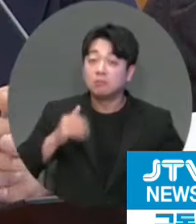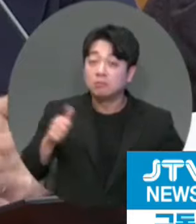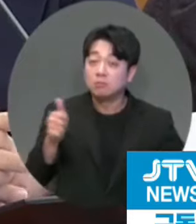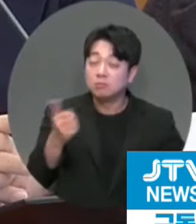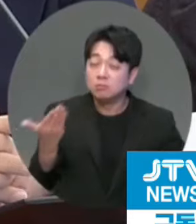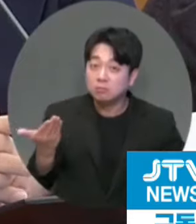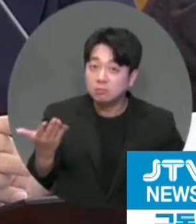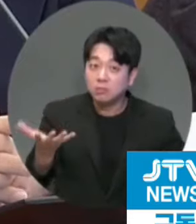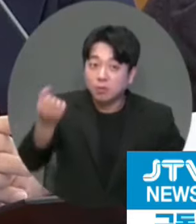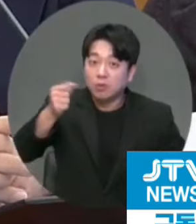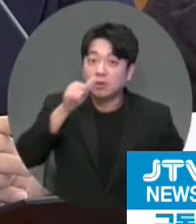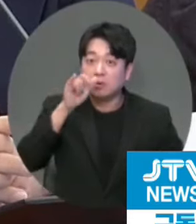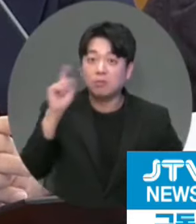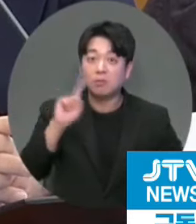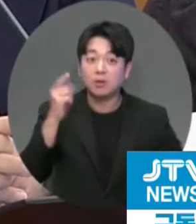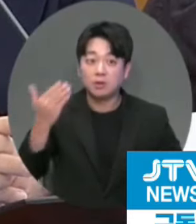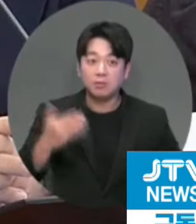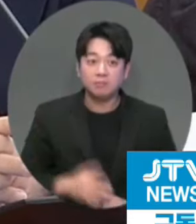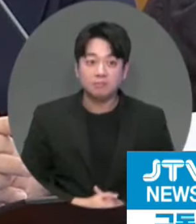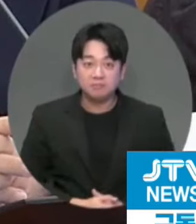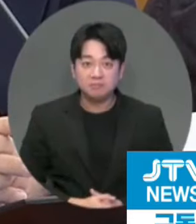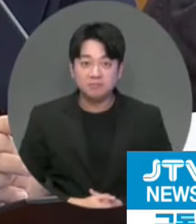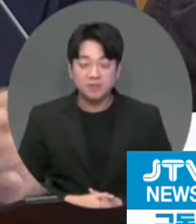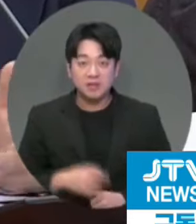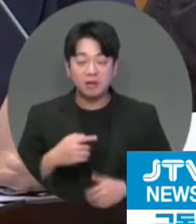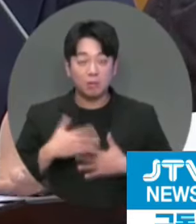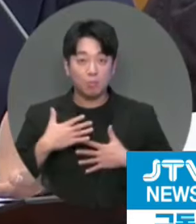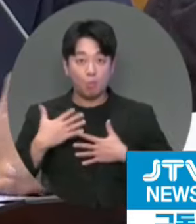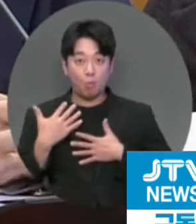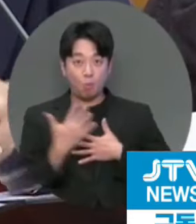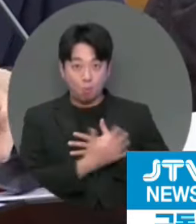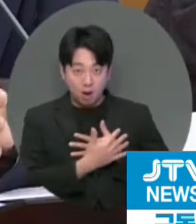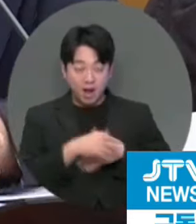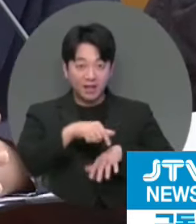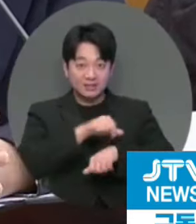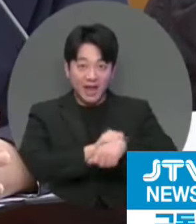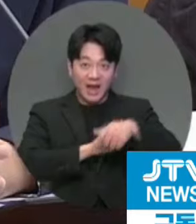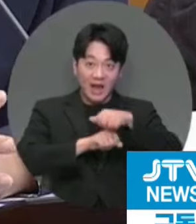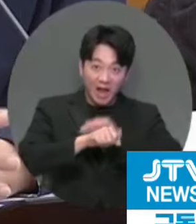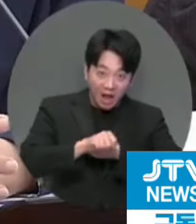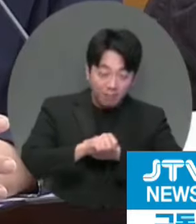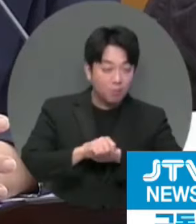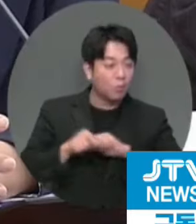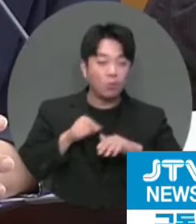갖고 있습니까? 방검복, 방검장갑 이외엔 없습니다. 없지요.